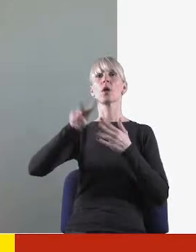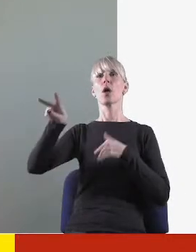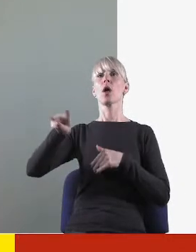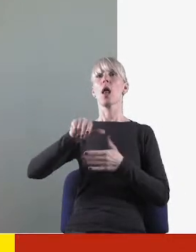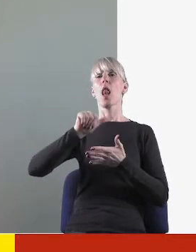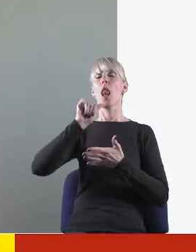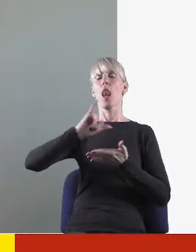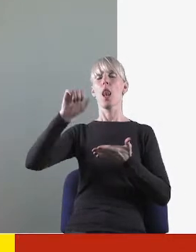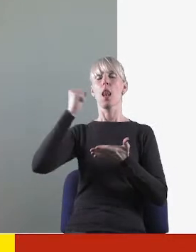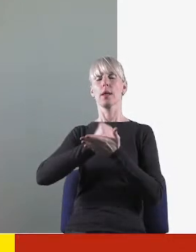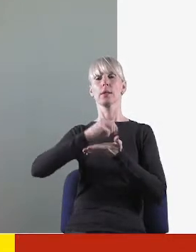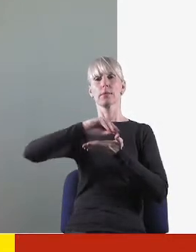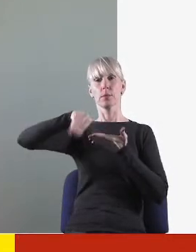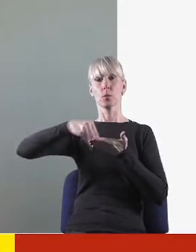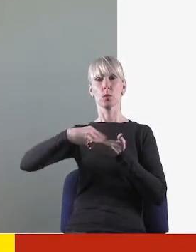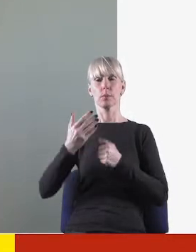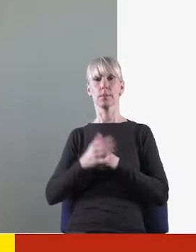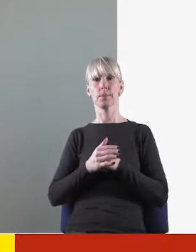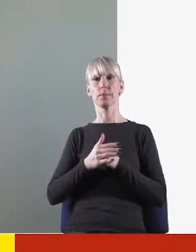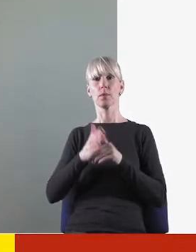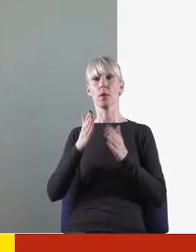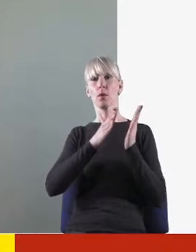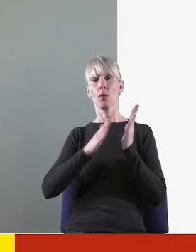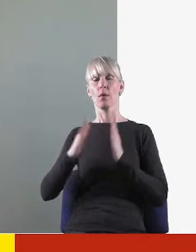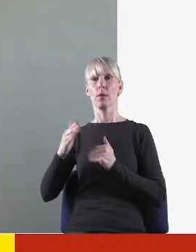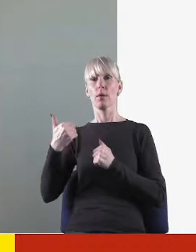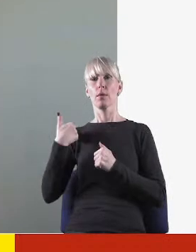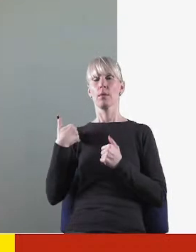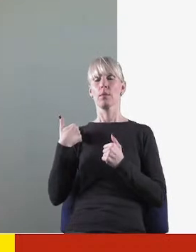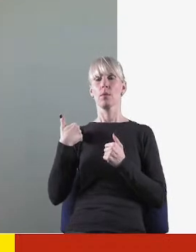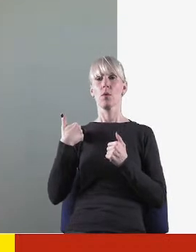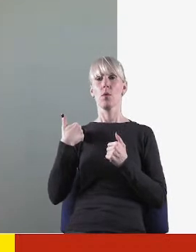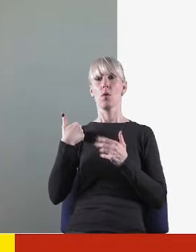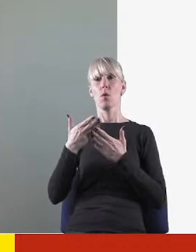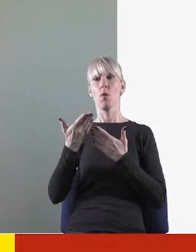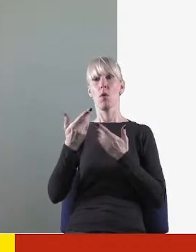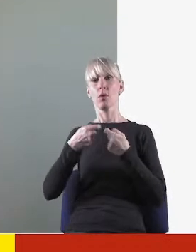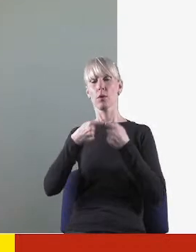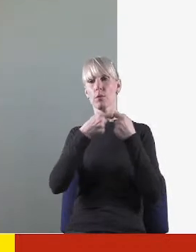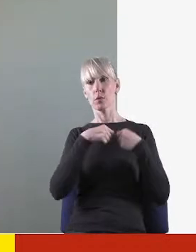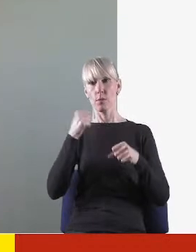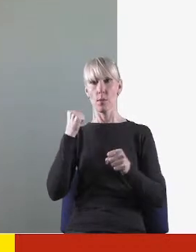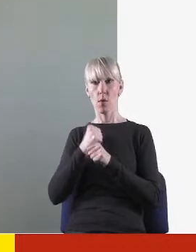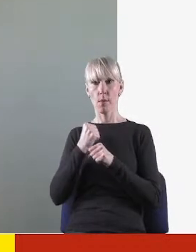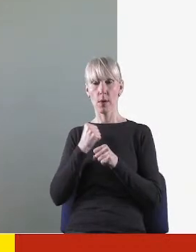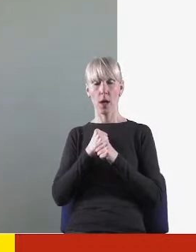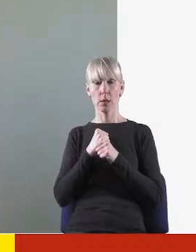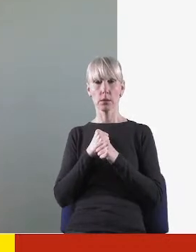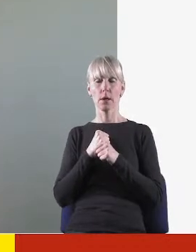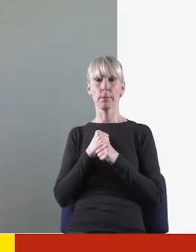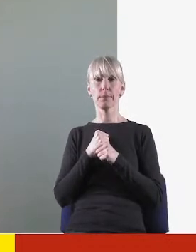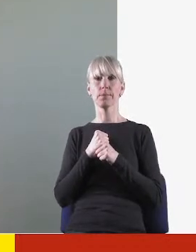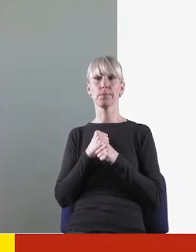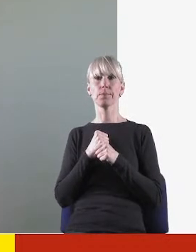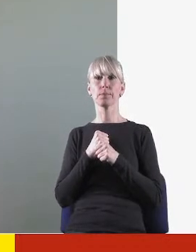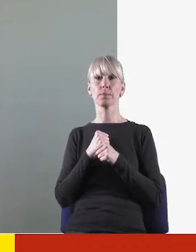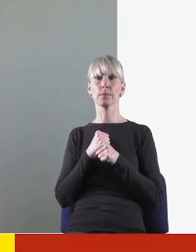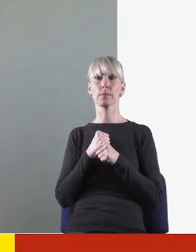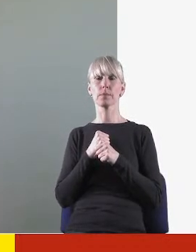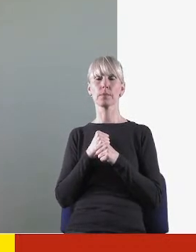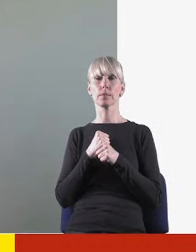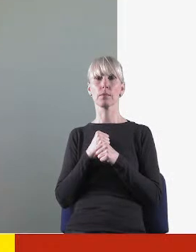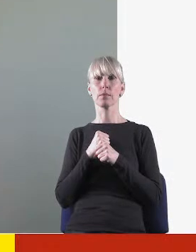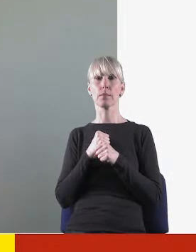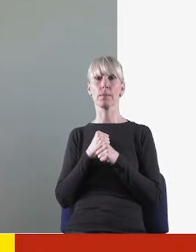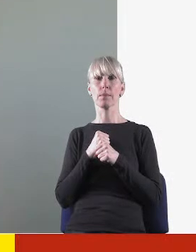gdyby warunkował zapewnienie wszechstronnej współpracy, pozwoliło na to, że na